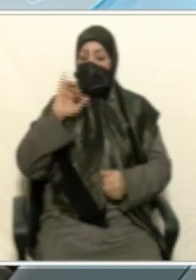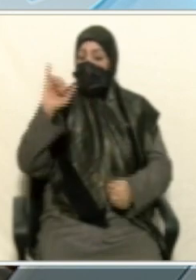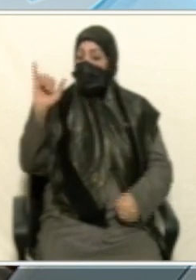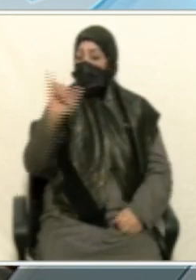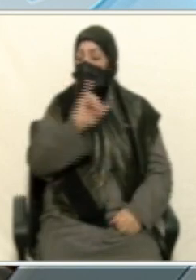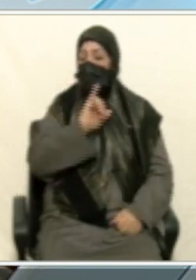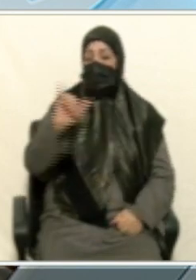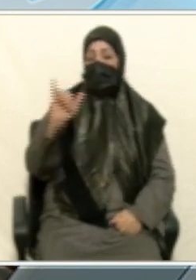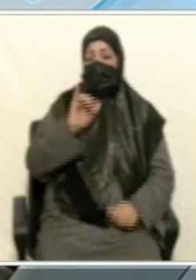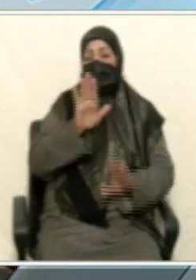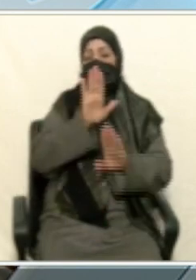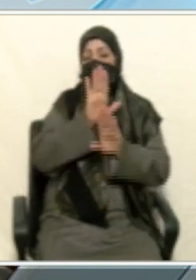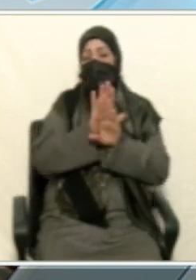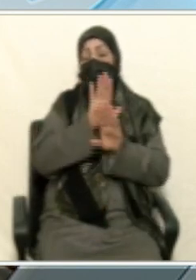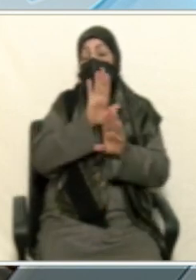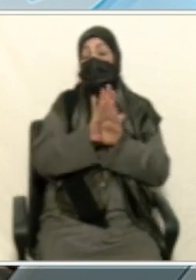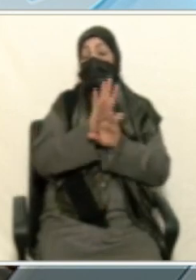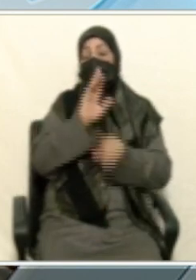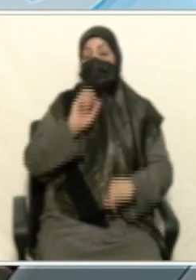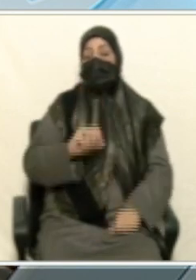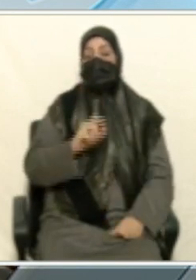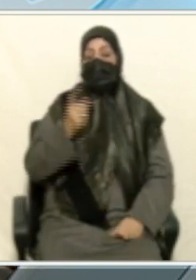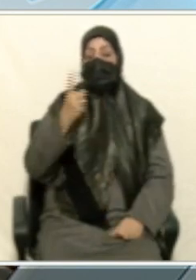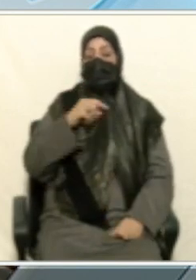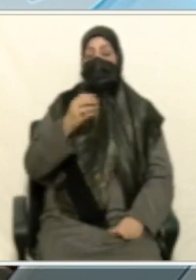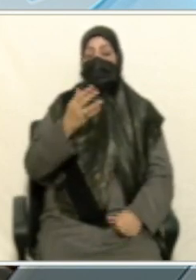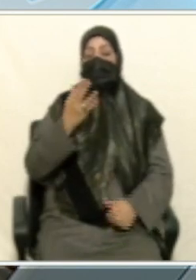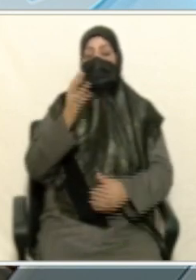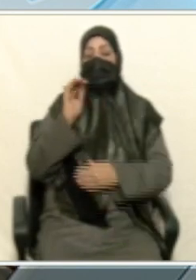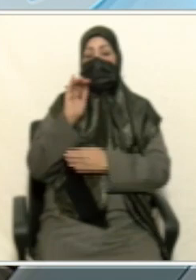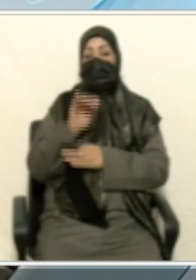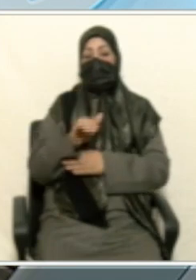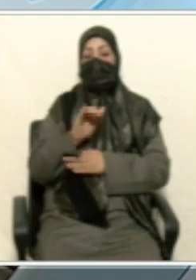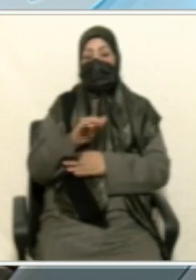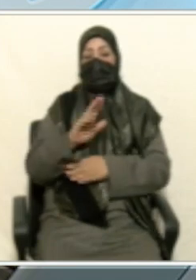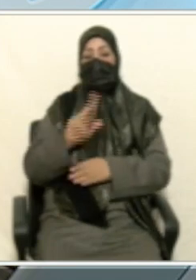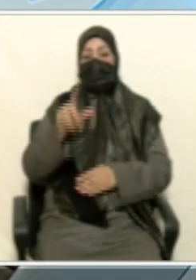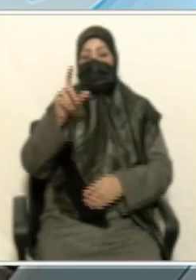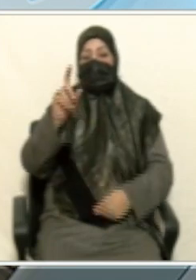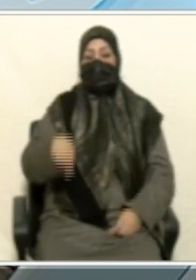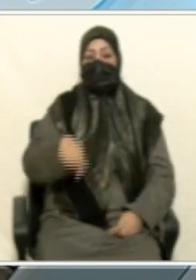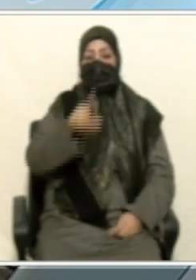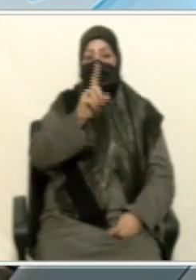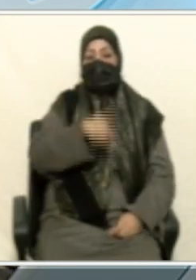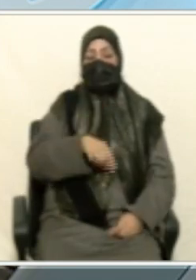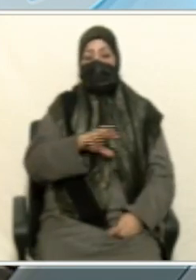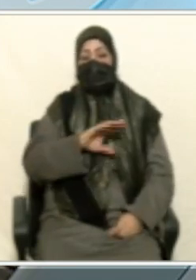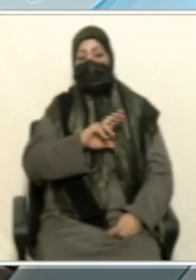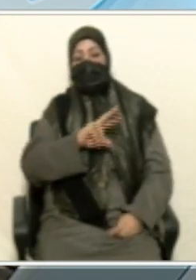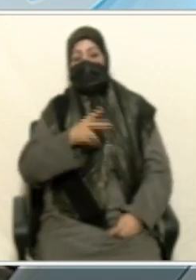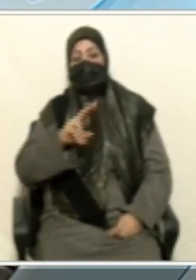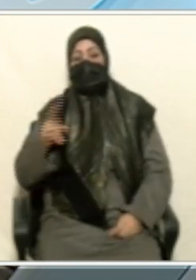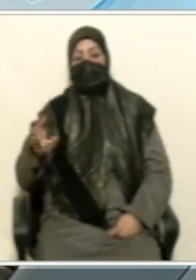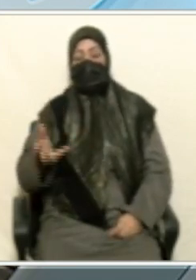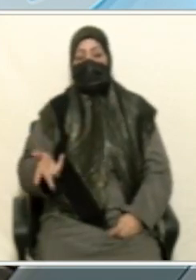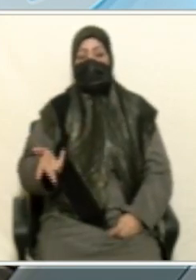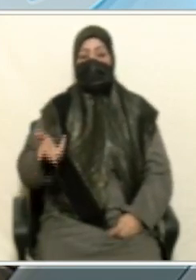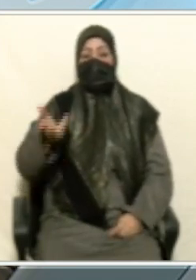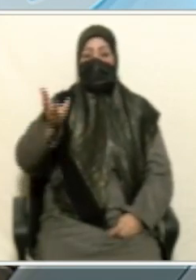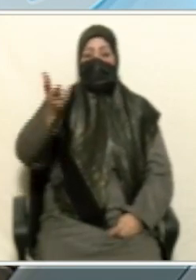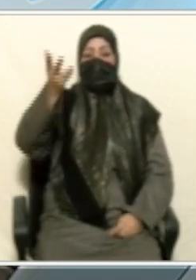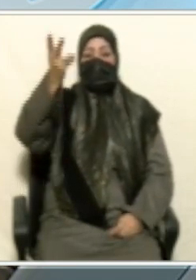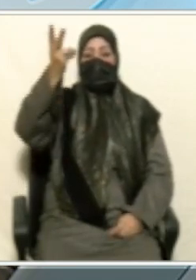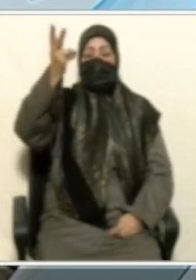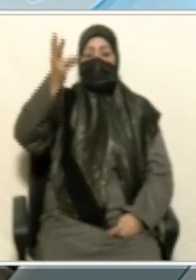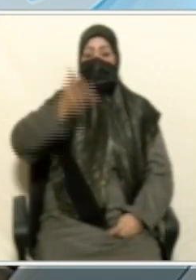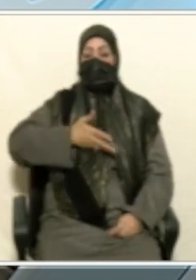اللذان قد أنفقا أوقاتهما وأزمانهما حتى يكبر، حتى يبلغ، حتى